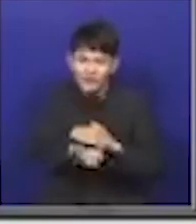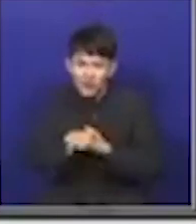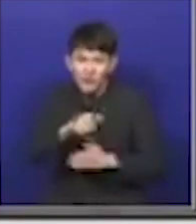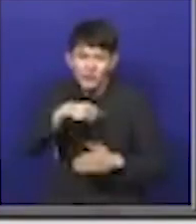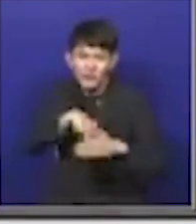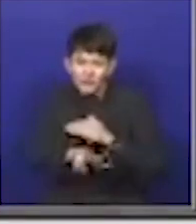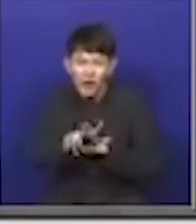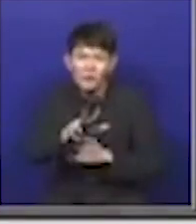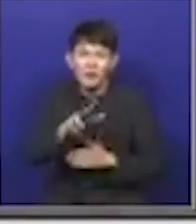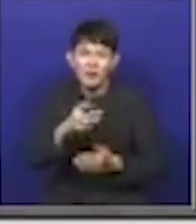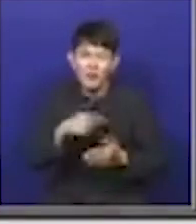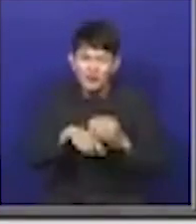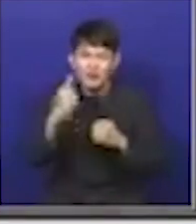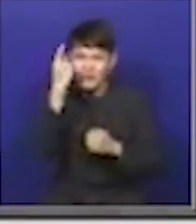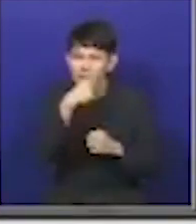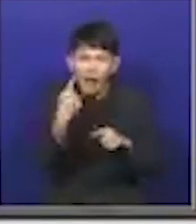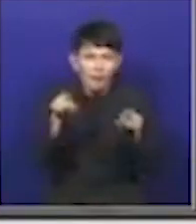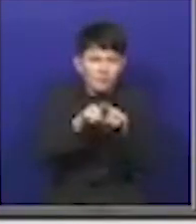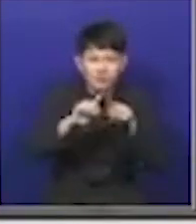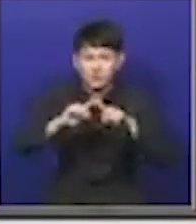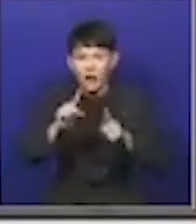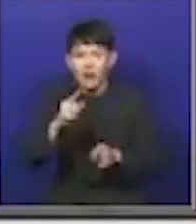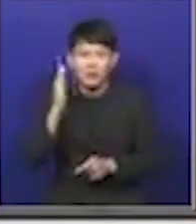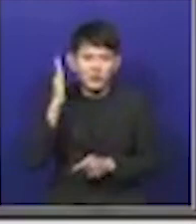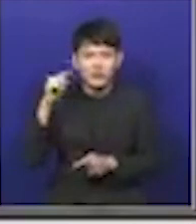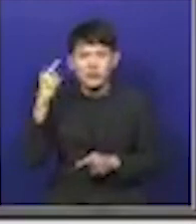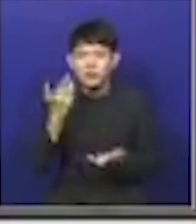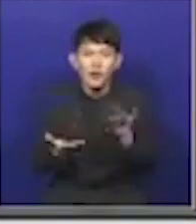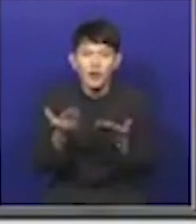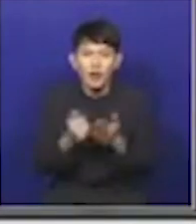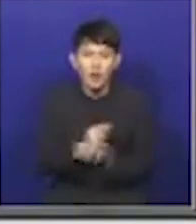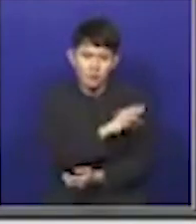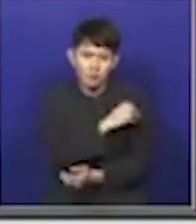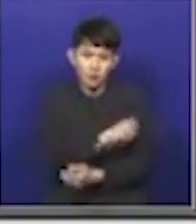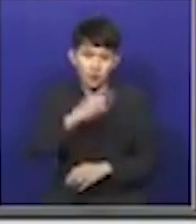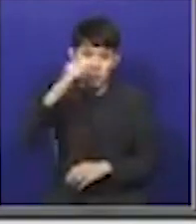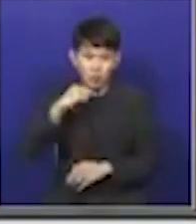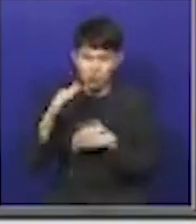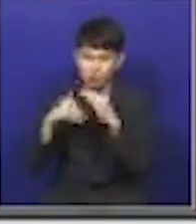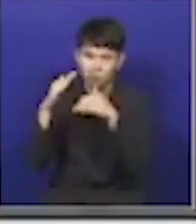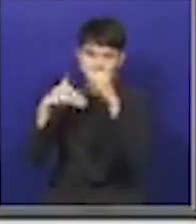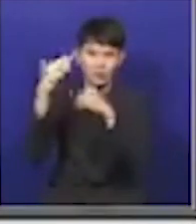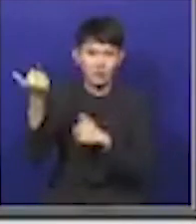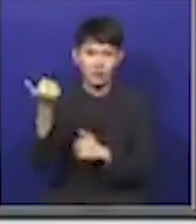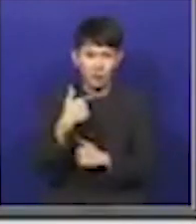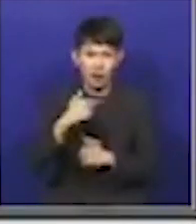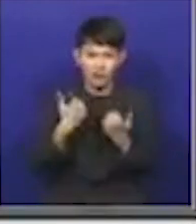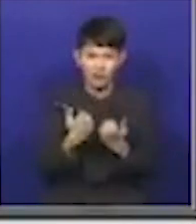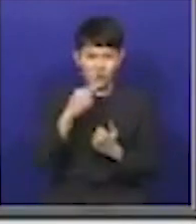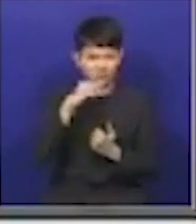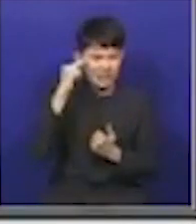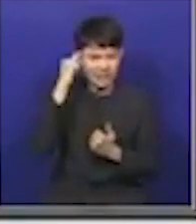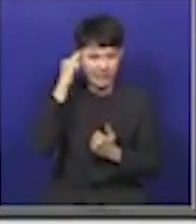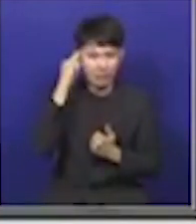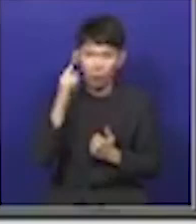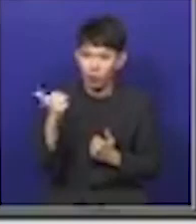แฝดเหมือนกันหน้าตาแฝดผู้หญิงผู้ชายเข้ามาทำที่นี่การแพทย์เมืองไทยก้าวหน้าเกินกว่าที่เราคิดตั้งเยอะ